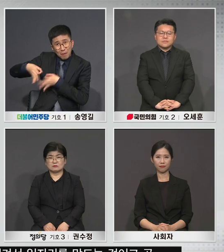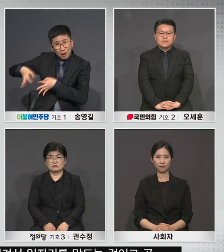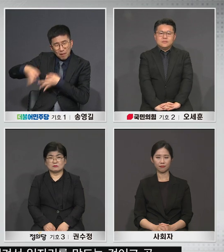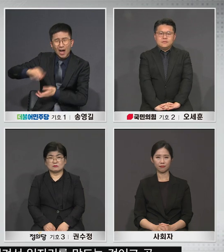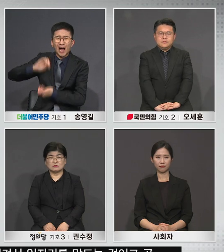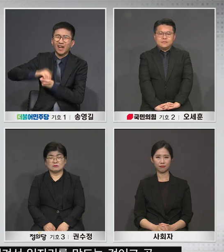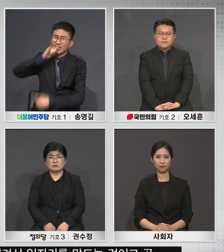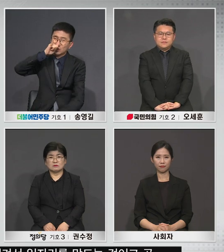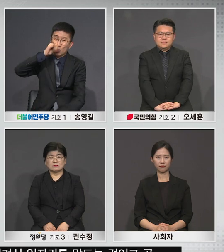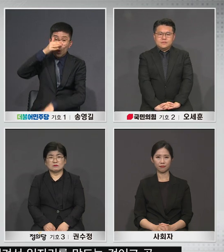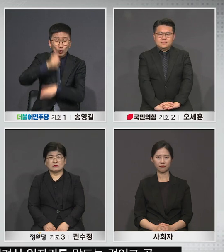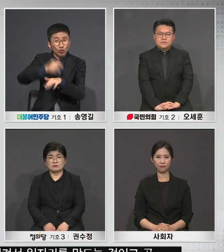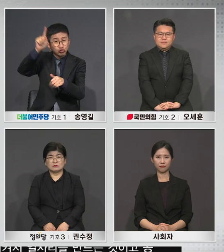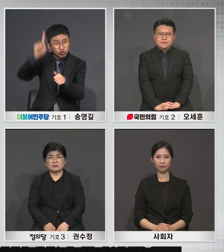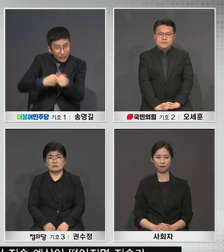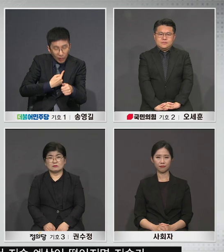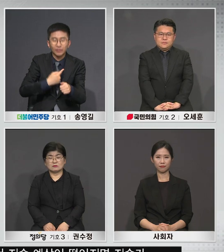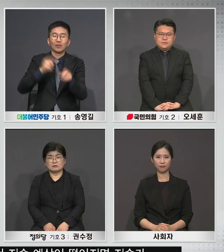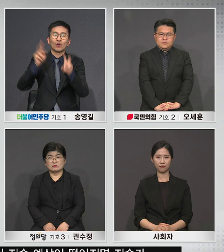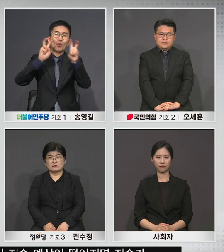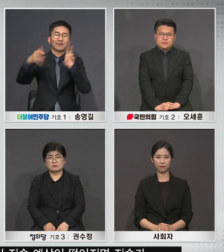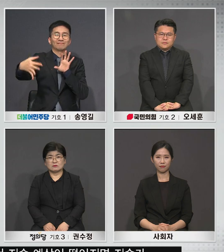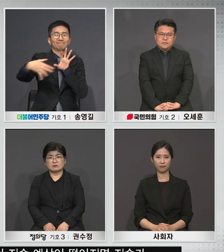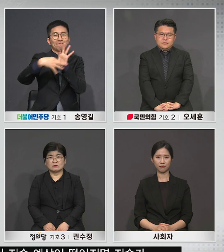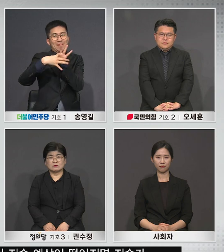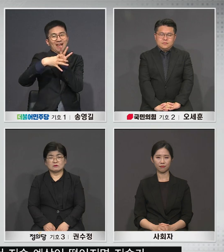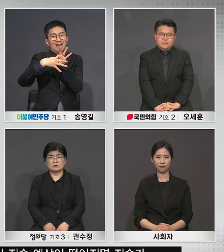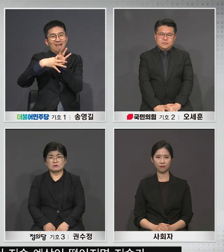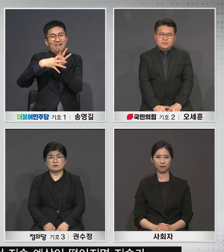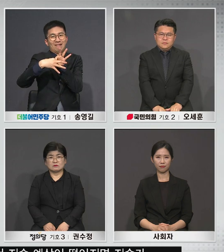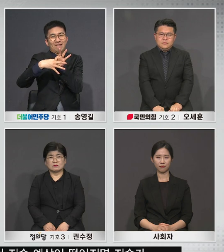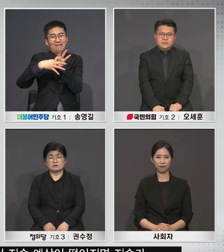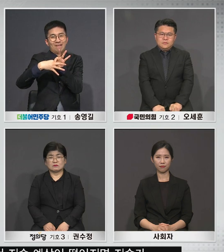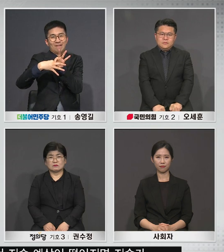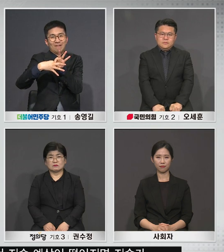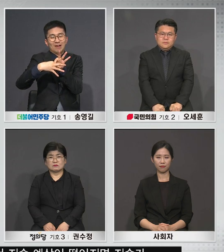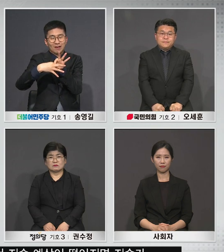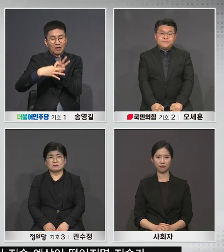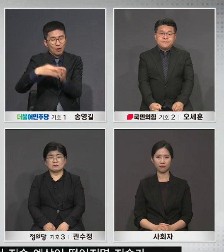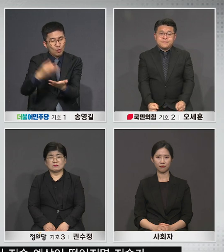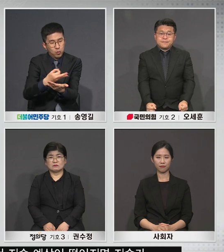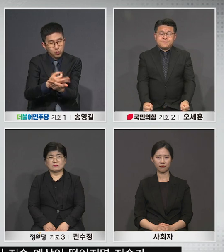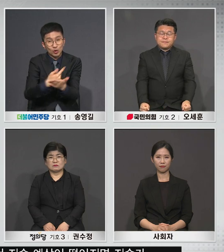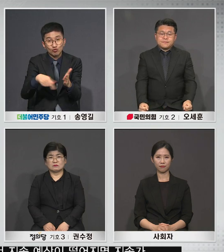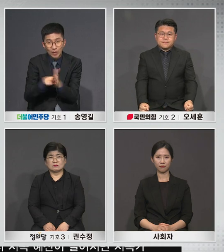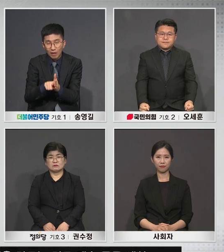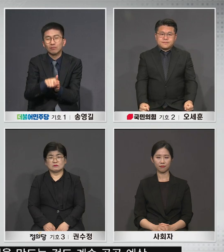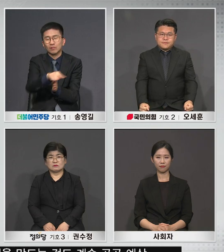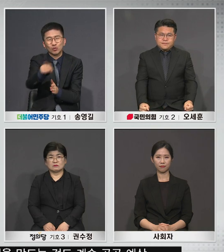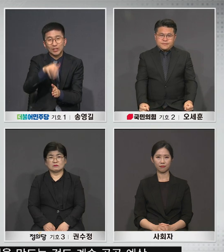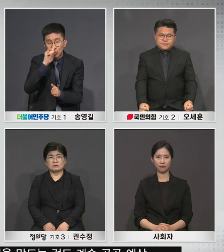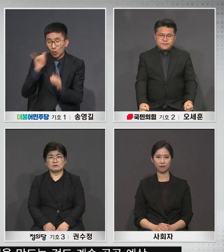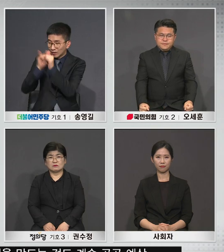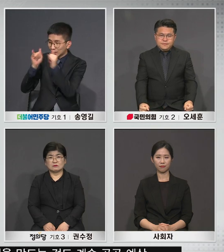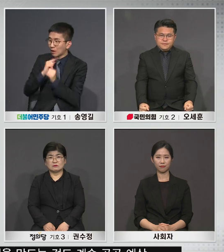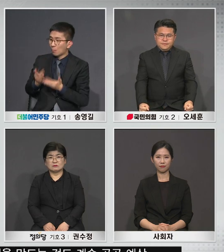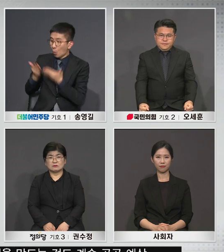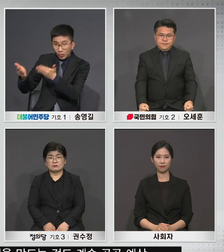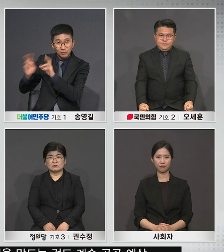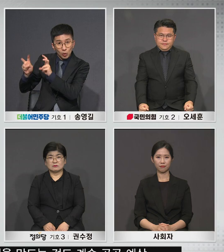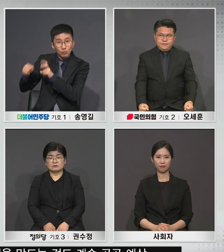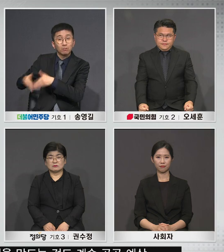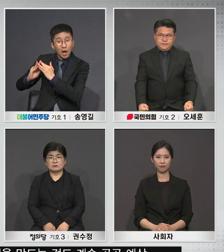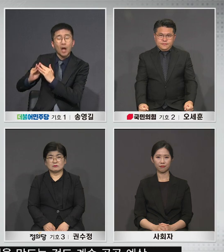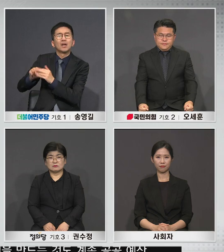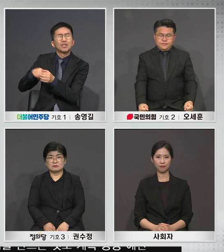때문에 시장경제와 친화적으로 만들어서 자생력을 만들어주고자 사회적 기업을 육성하고 있다는 말씀을 드리고 제가 시장이